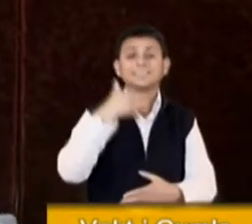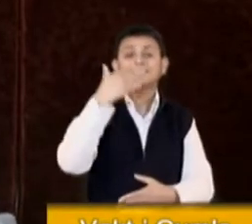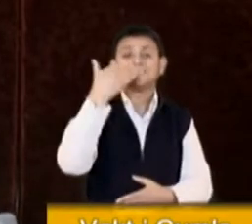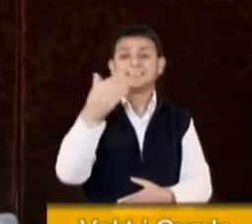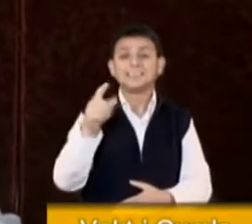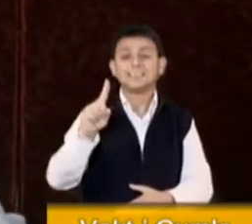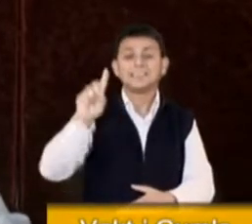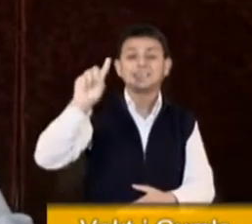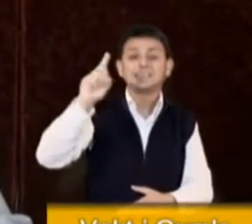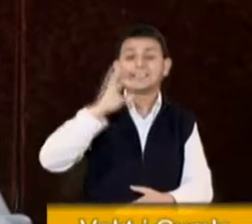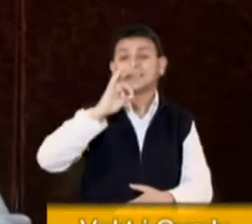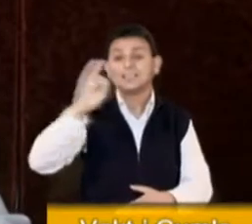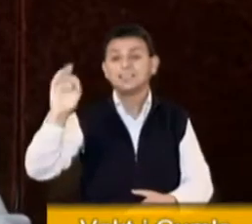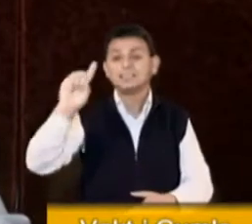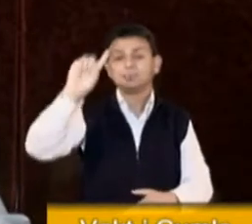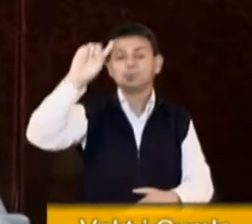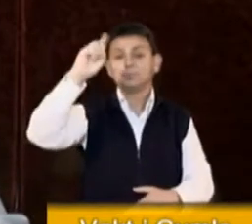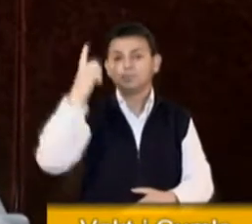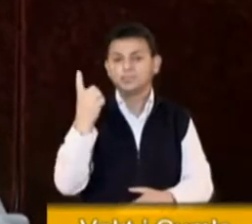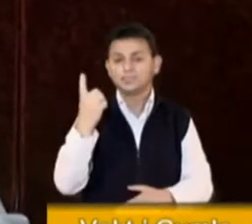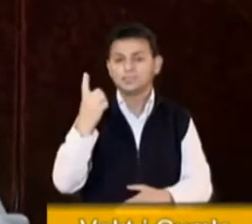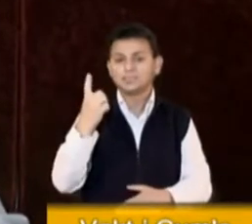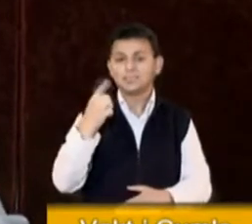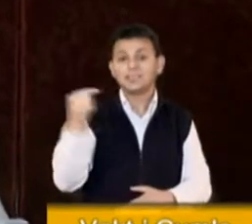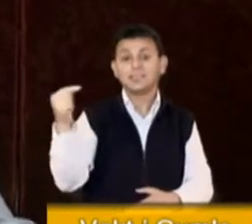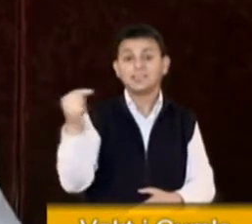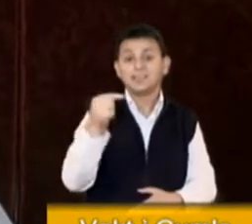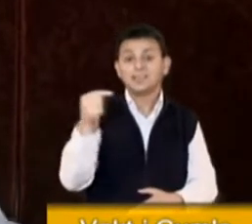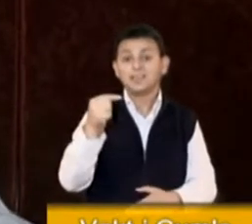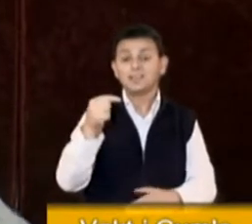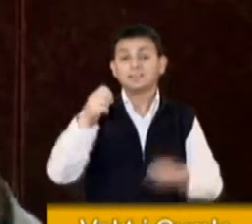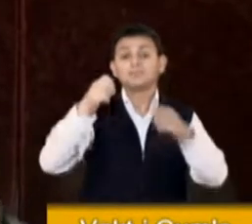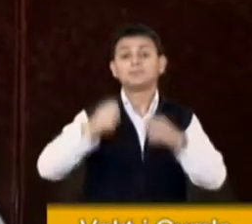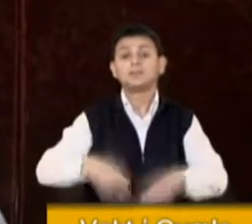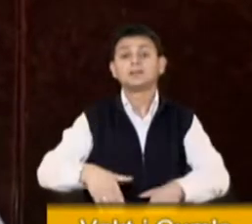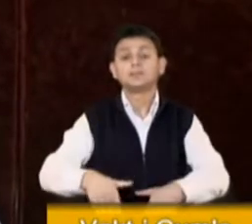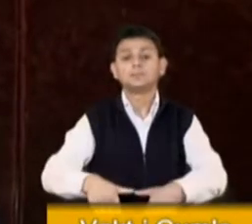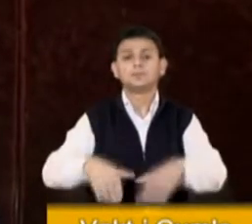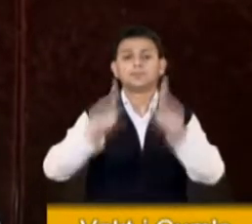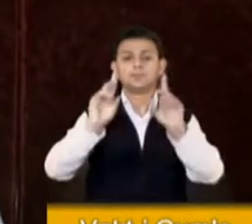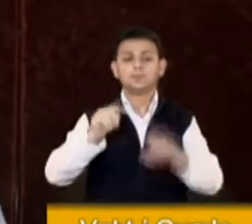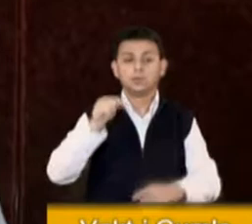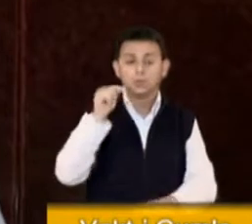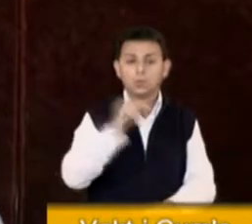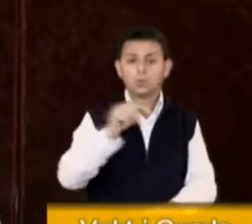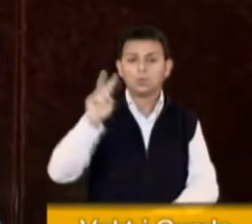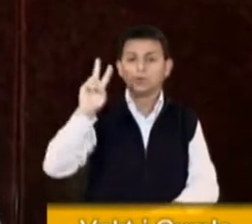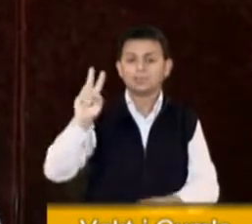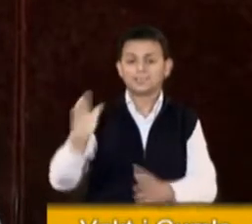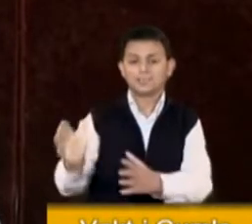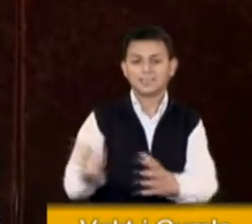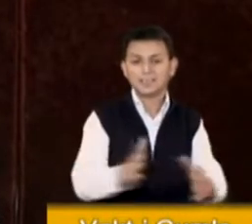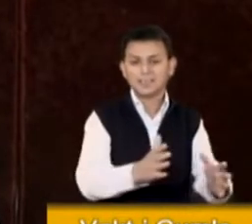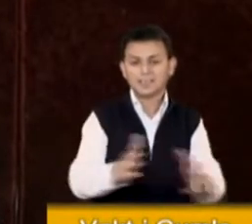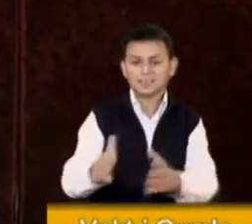eksik bırakmamıştı. Ve feccernâ hilâlehumâ nehara ve ikisi arasında bir